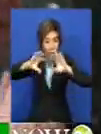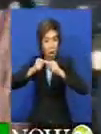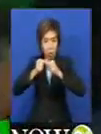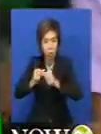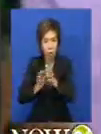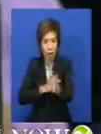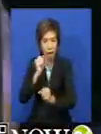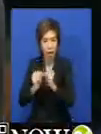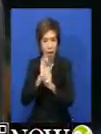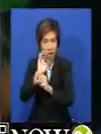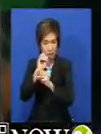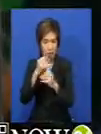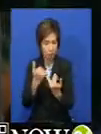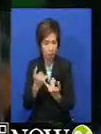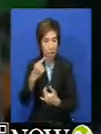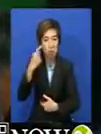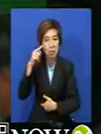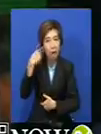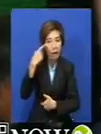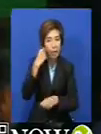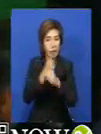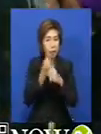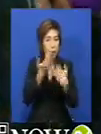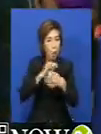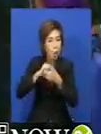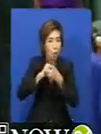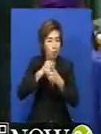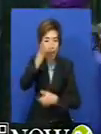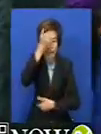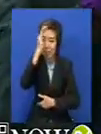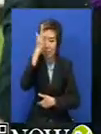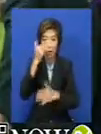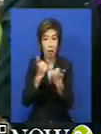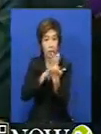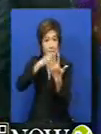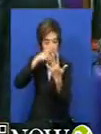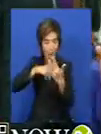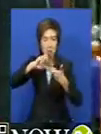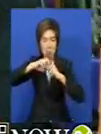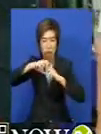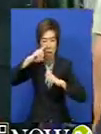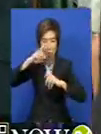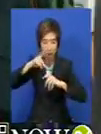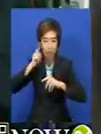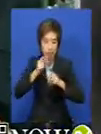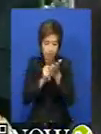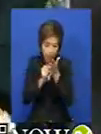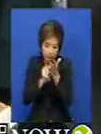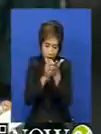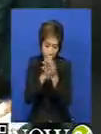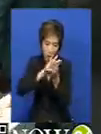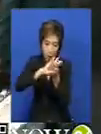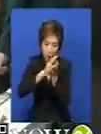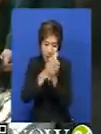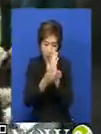าแล้วก็ไม่เคยลืมทุกคนที่เคยร่วมงานมาปัจจุบันครับบ้านเมืองถือว่าอยู่ในขั้นวิกฤตที่ต้องผ่านไปสู่การปฏิรูปประเ